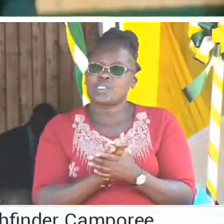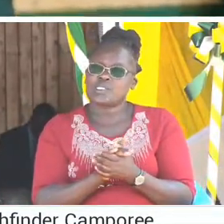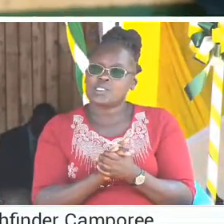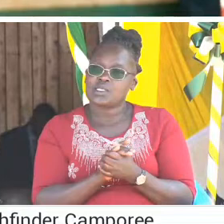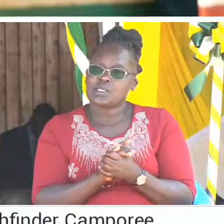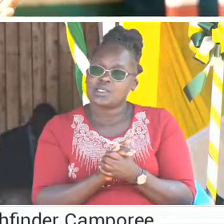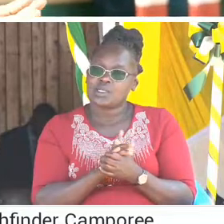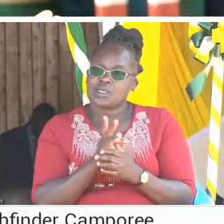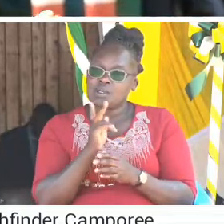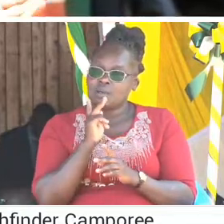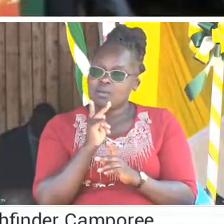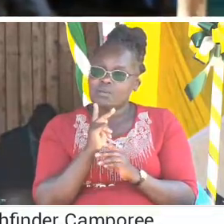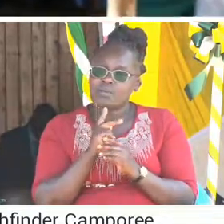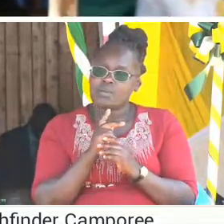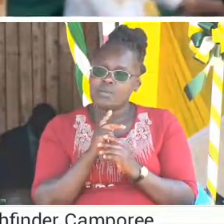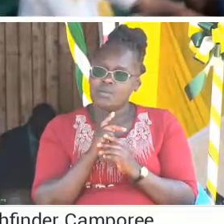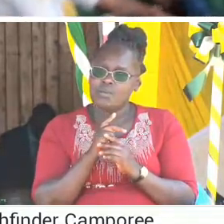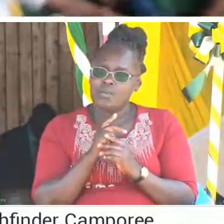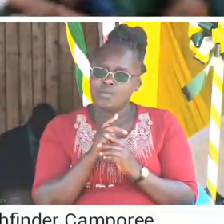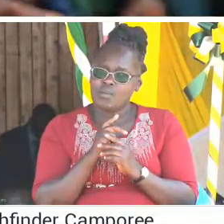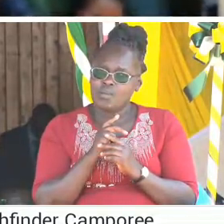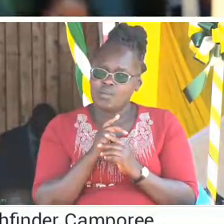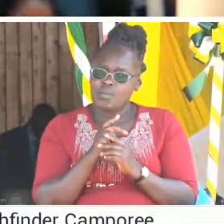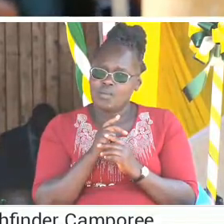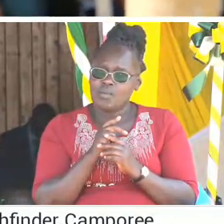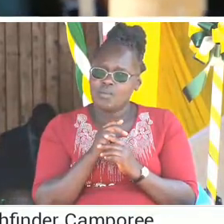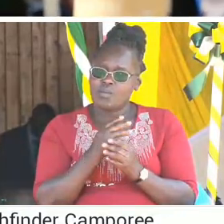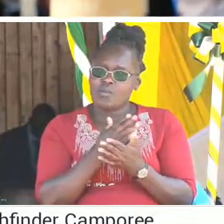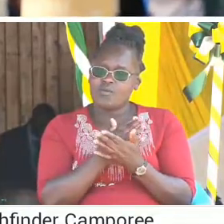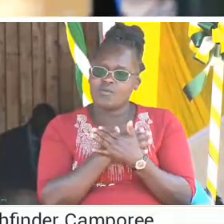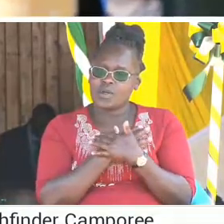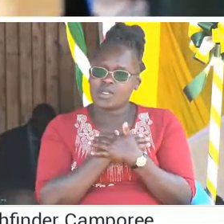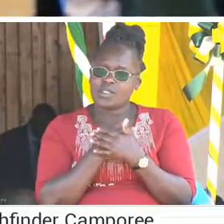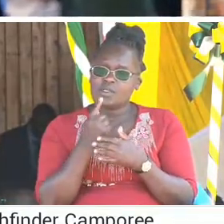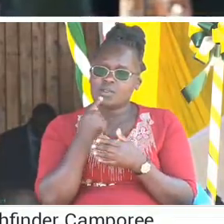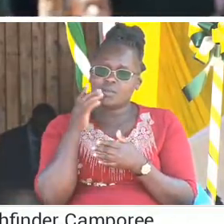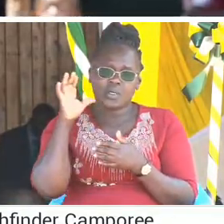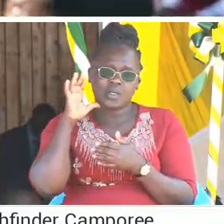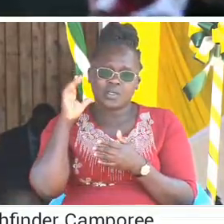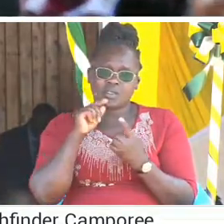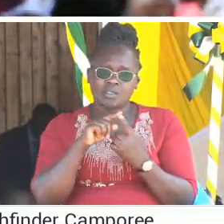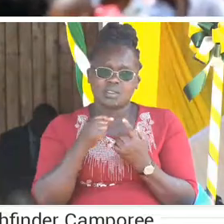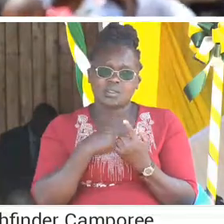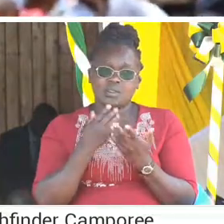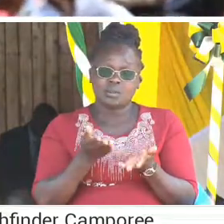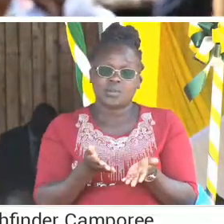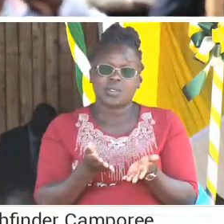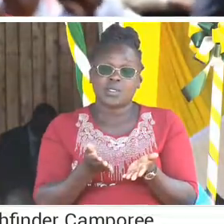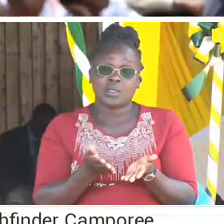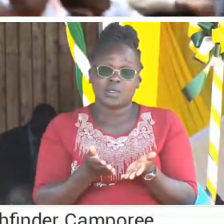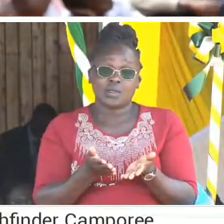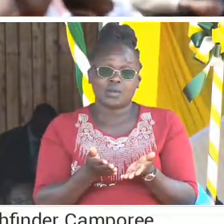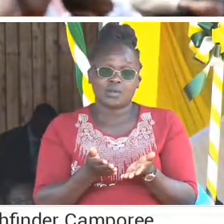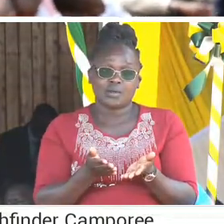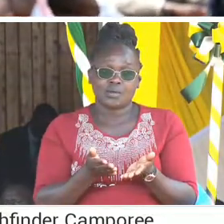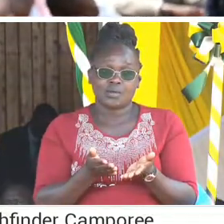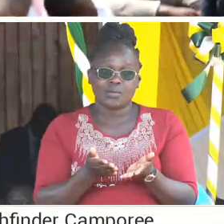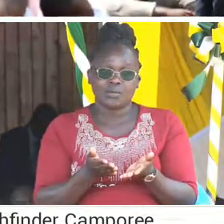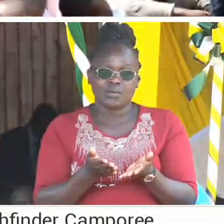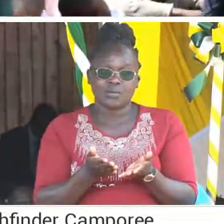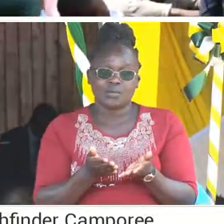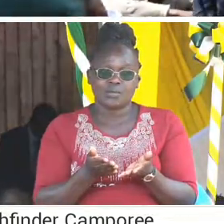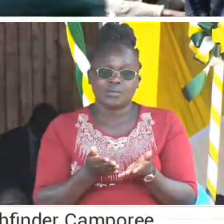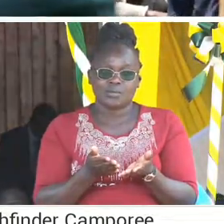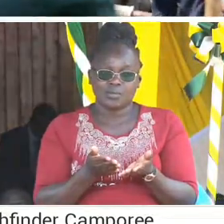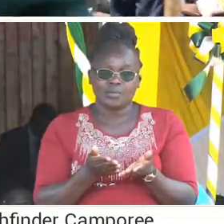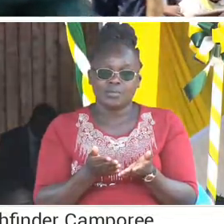Na natamani niwaambie wapenzi mnaonisikiliza mchana wa leo, maana mara nyingi hizi speech tunazitoa asubuhi, lakini leo